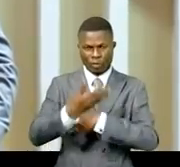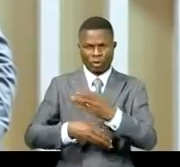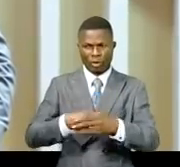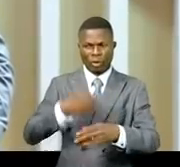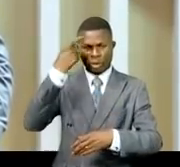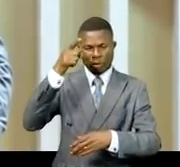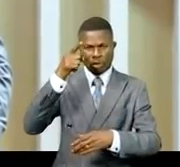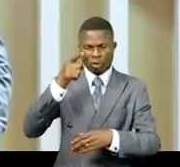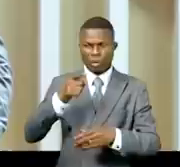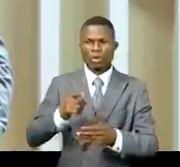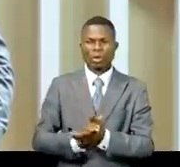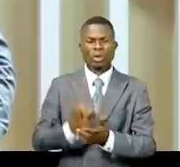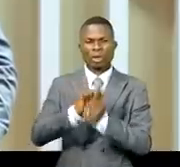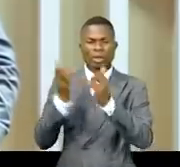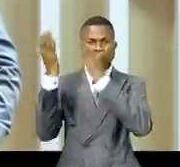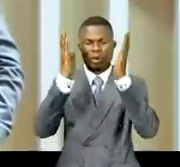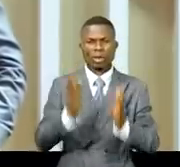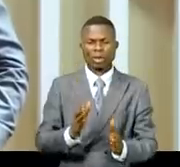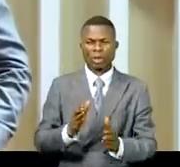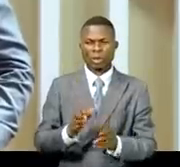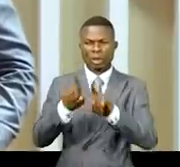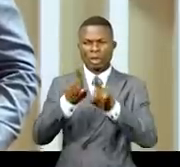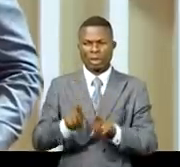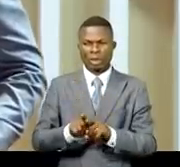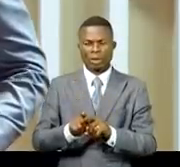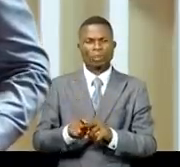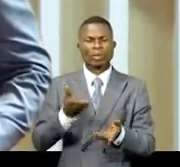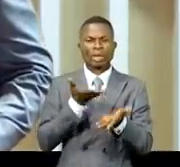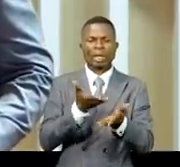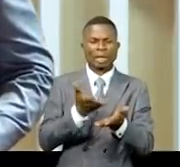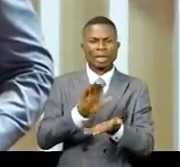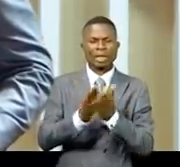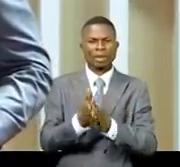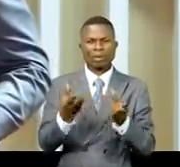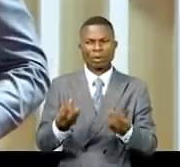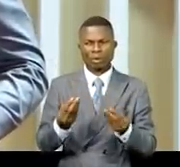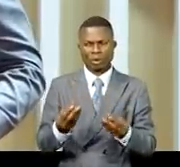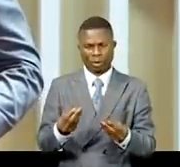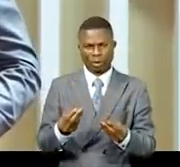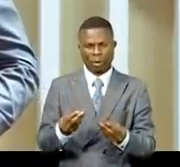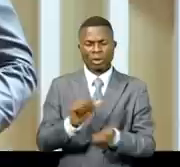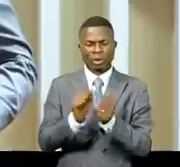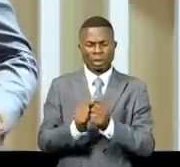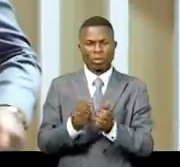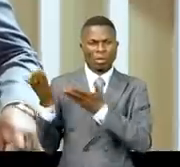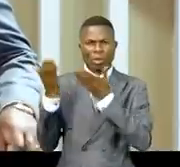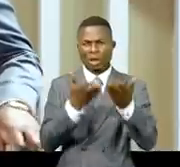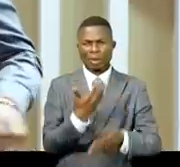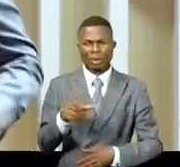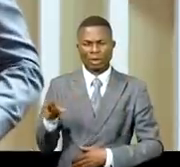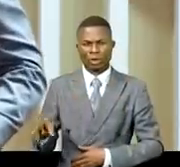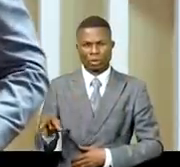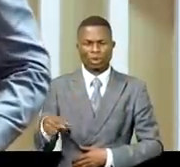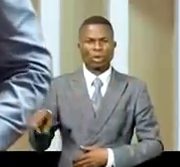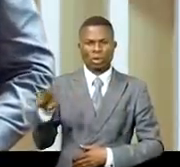pour la suppression des barrières commerciales et la facilitation de la fluidité du fret, vous